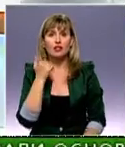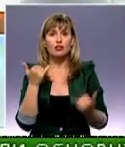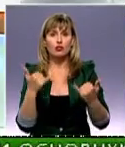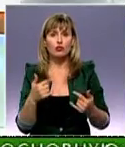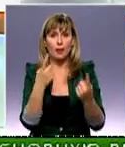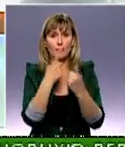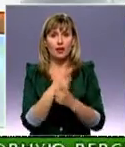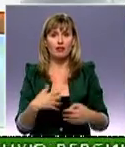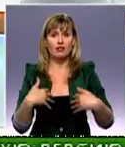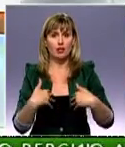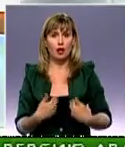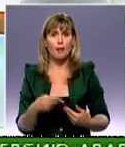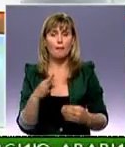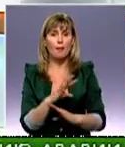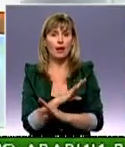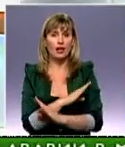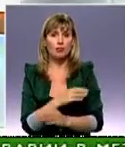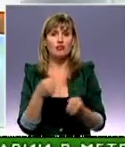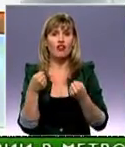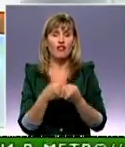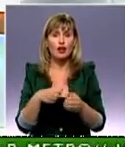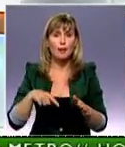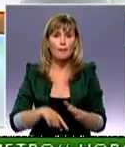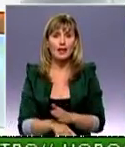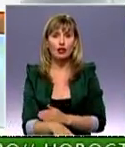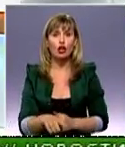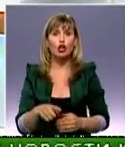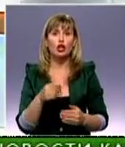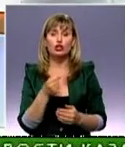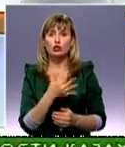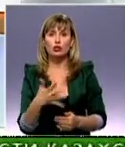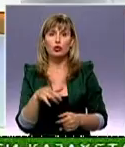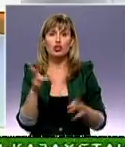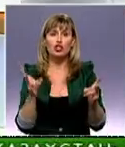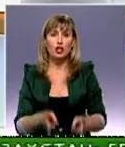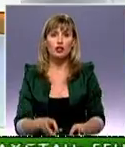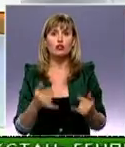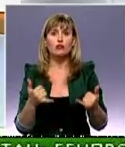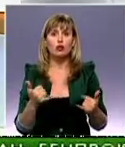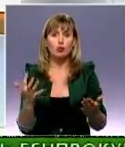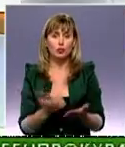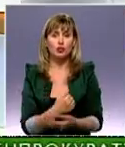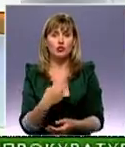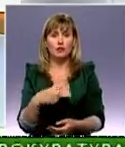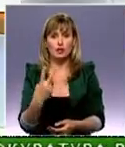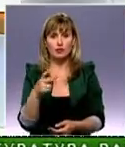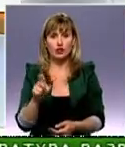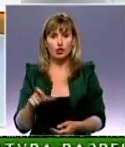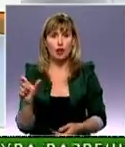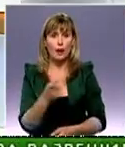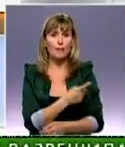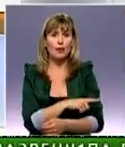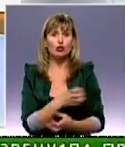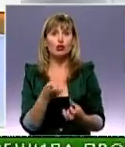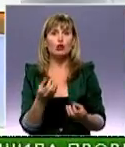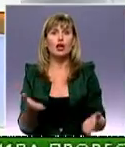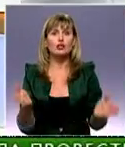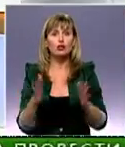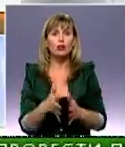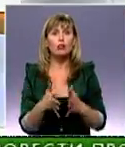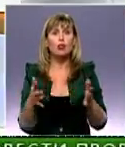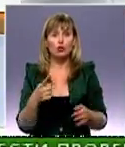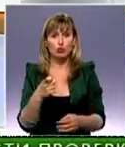В Москве сегодня объявлен траур по погибшим в аварии в метро. Число жертв сегодня достигло 22. В больницах еще остаются